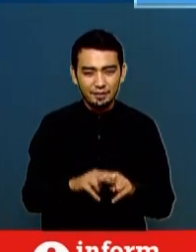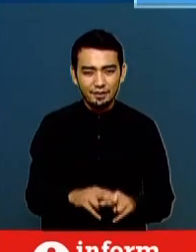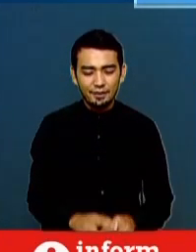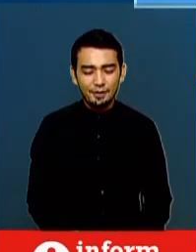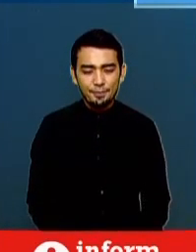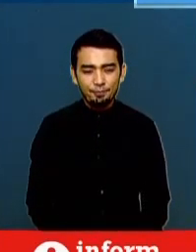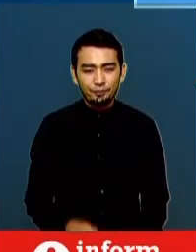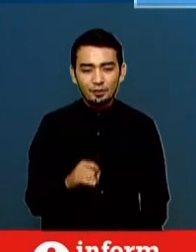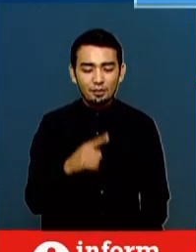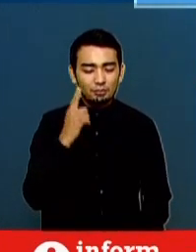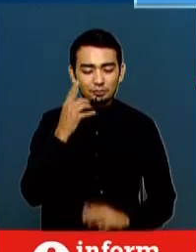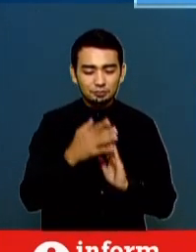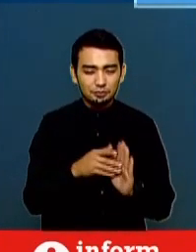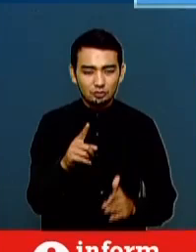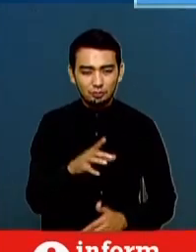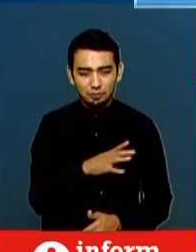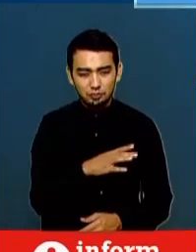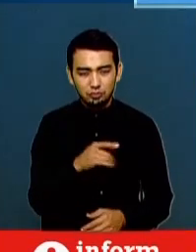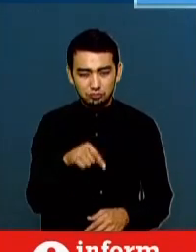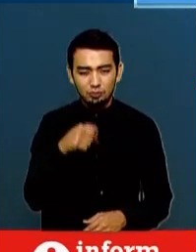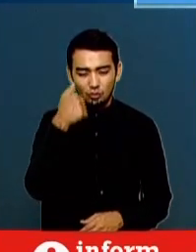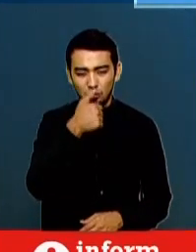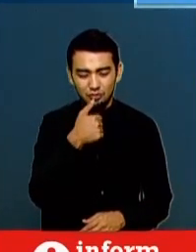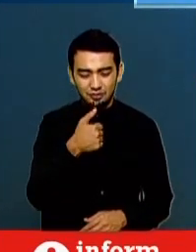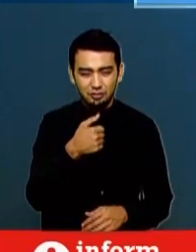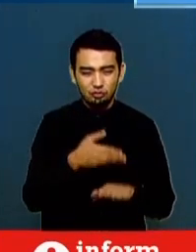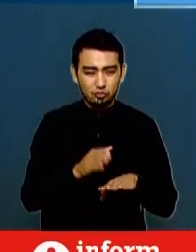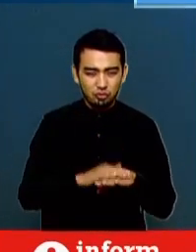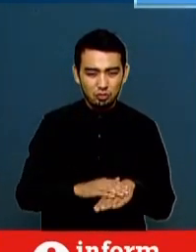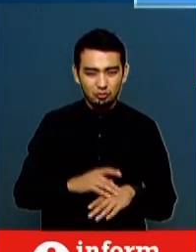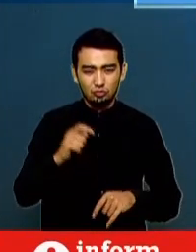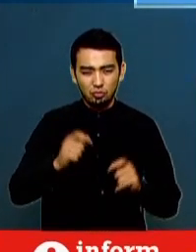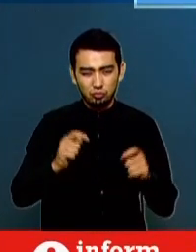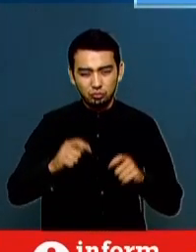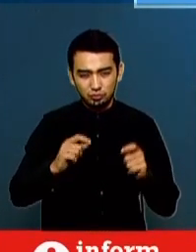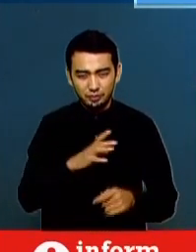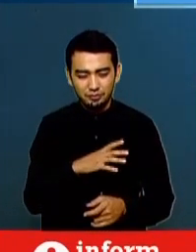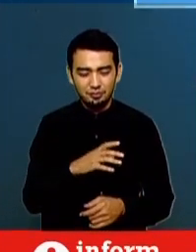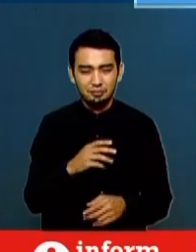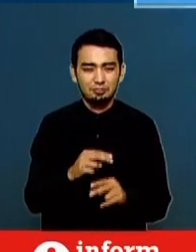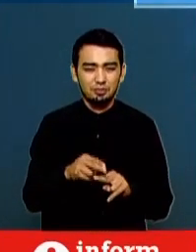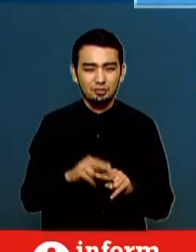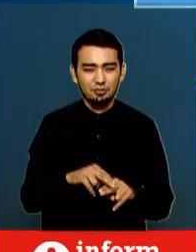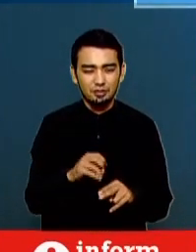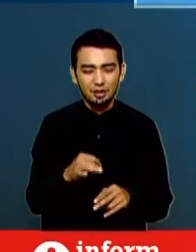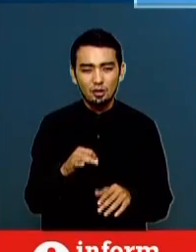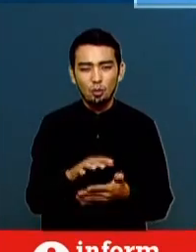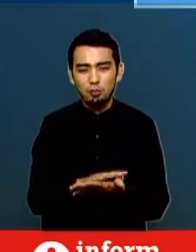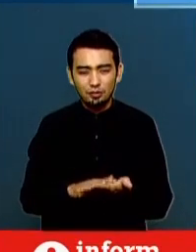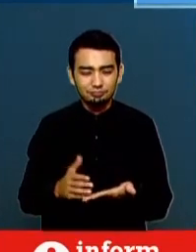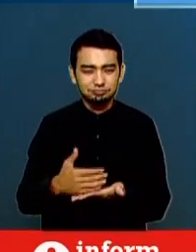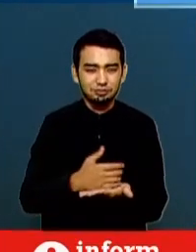год тяжелый, да? Когда у нас дожди, мы... Соответственно, уборку